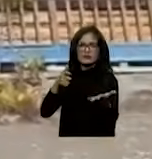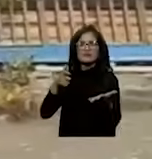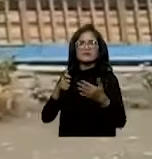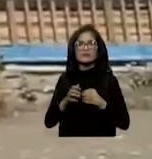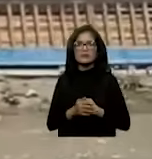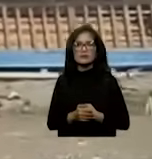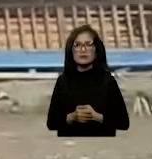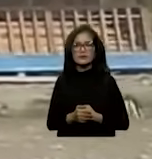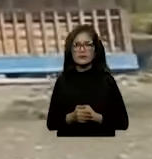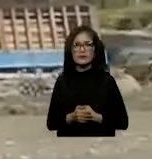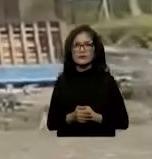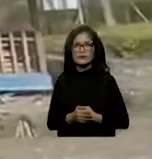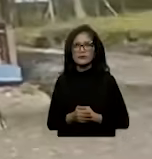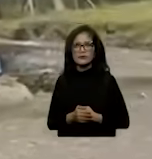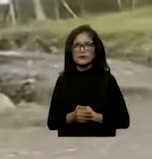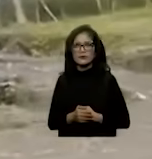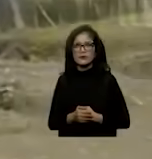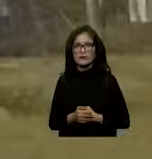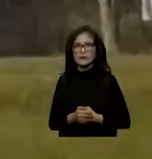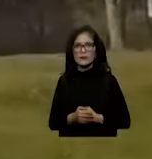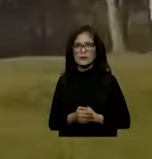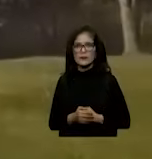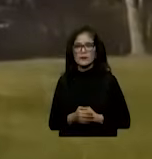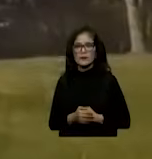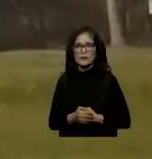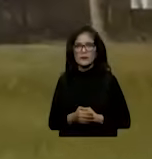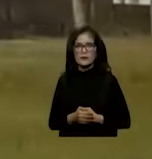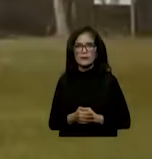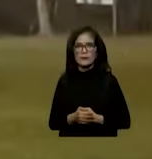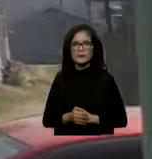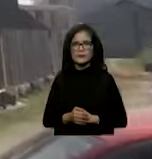Dari Kabupaten Jayapura, Papua, Freddy Nuboba, iNews, melaporkan.